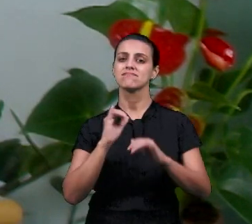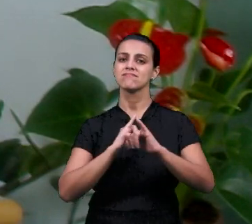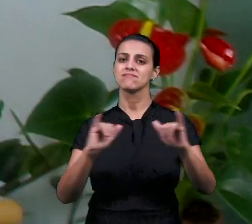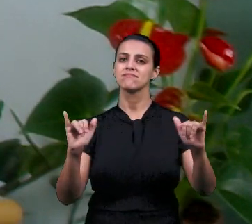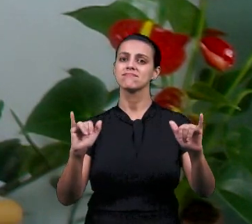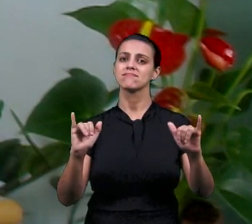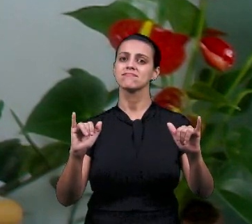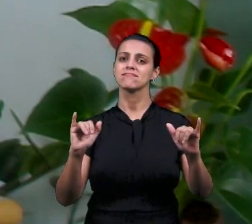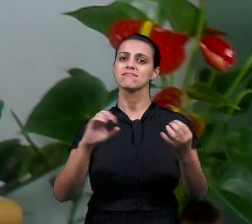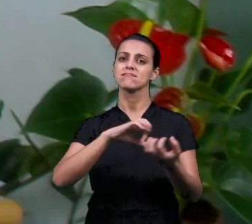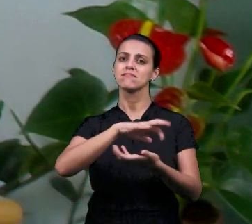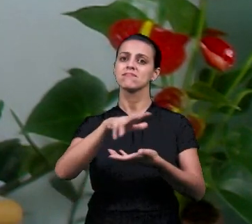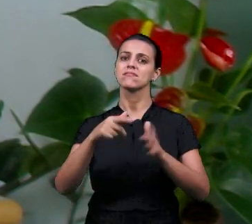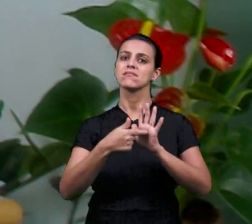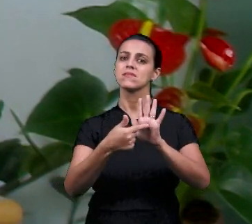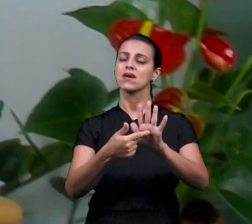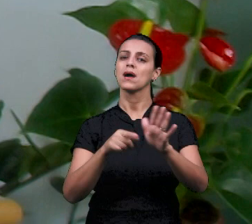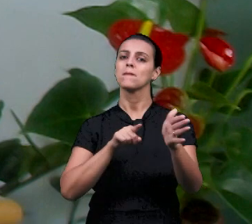les questions